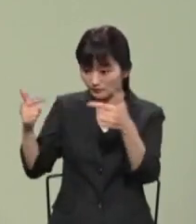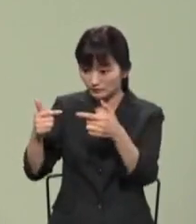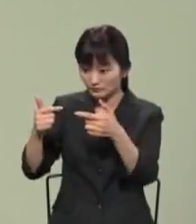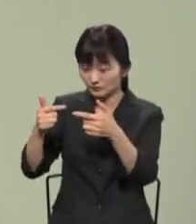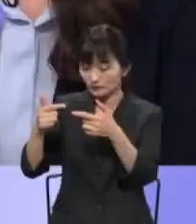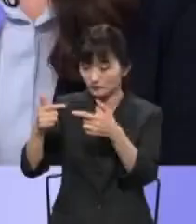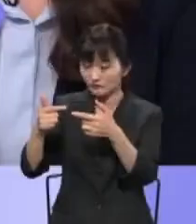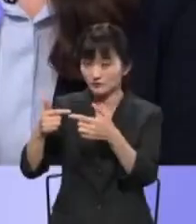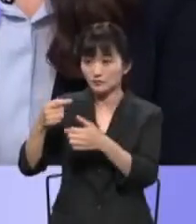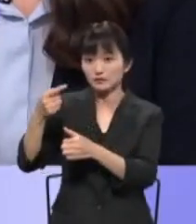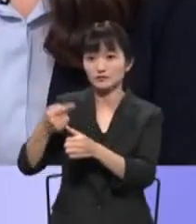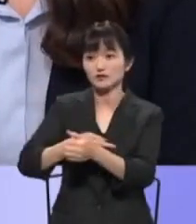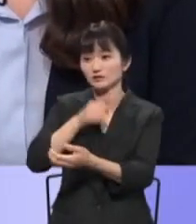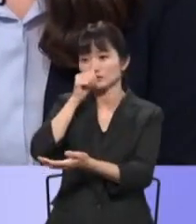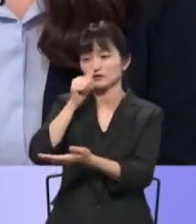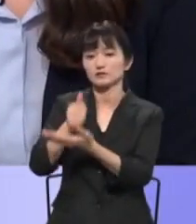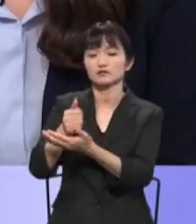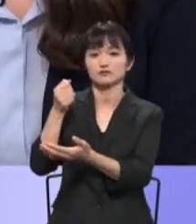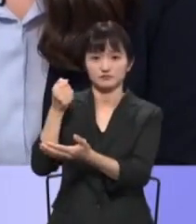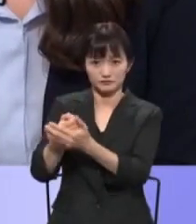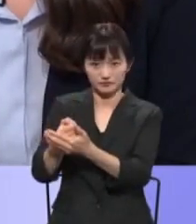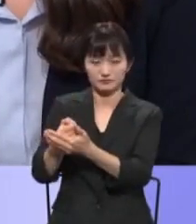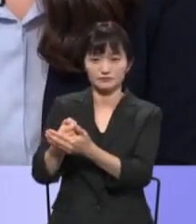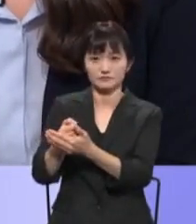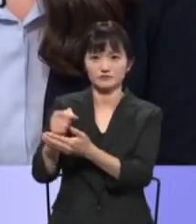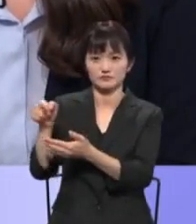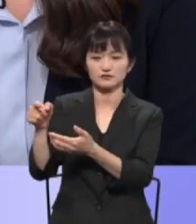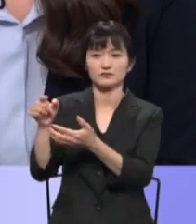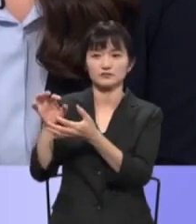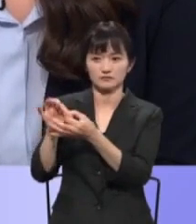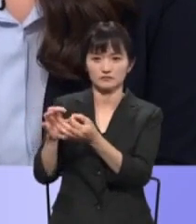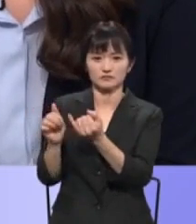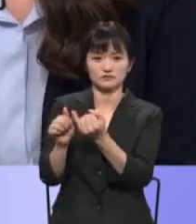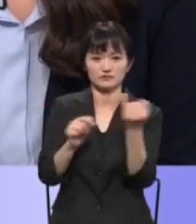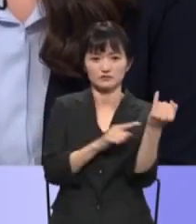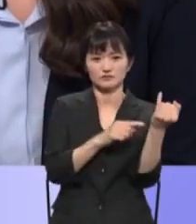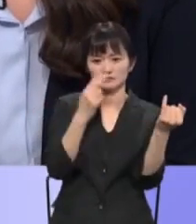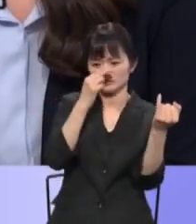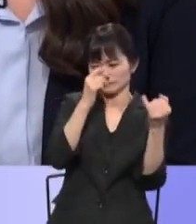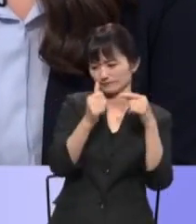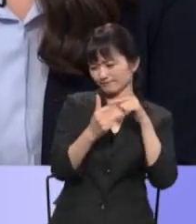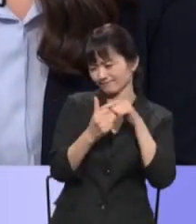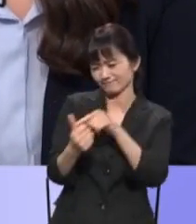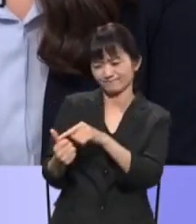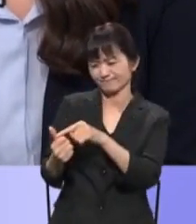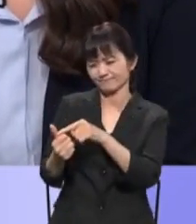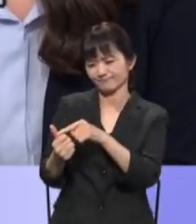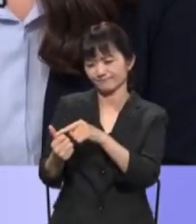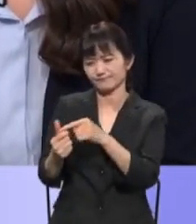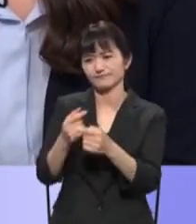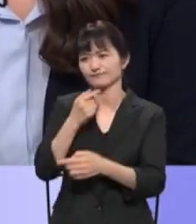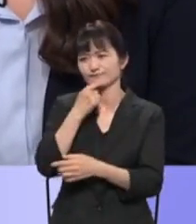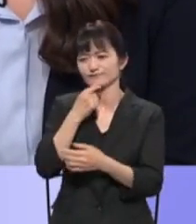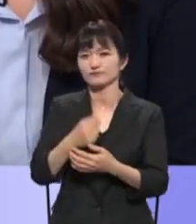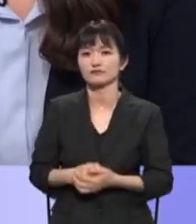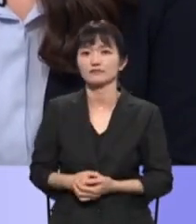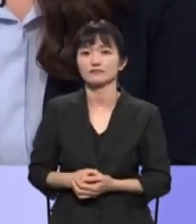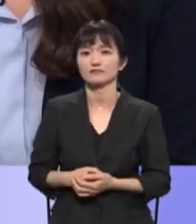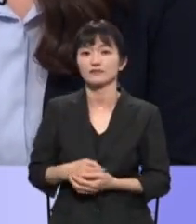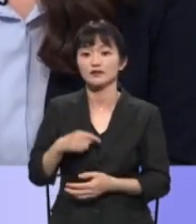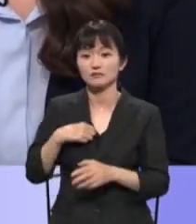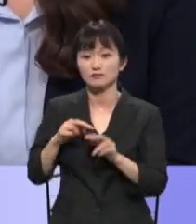본인이 자백한 거니까요. 근데 이런 면에서 아마 부인의 입장으로서는 검찰에 회유당하는 것도 못마땅하고 유죄를 본인 입으로 시인하는